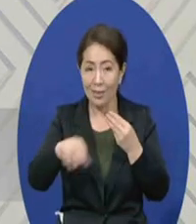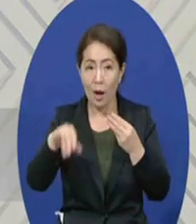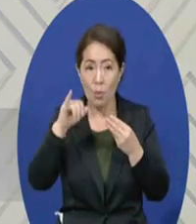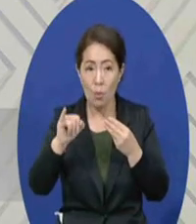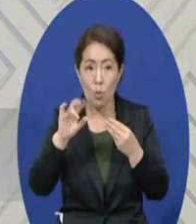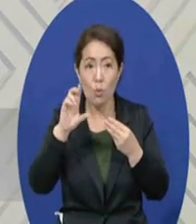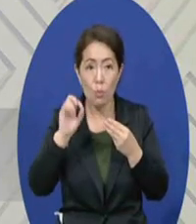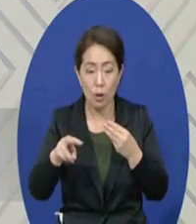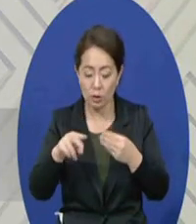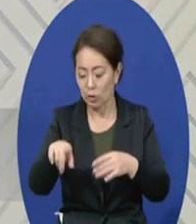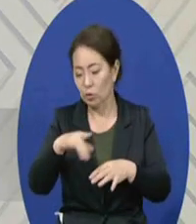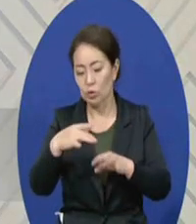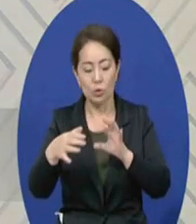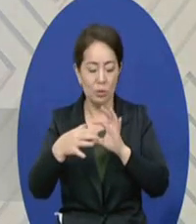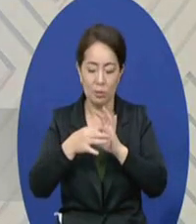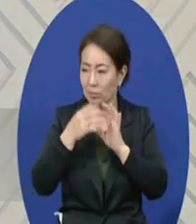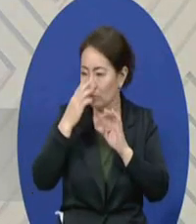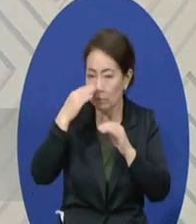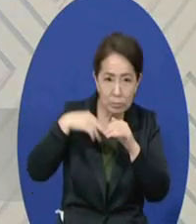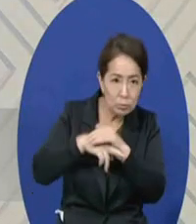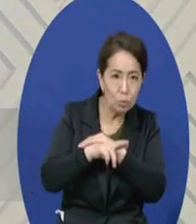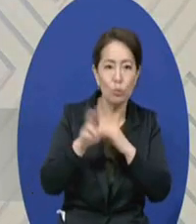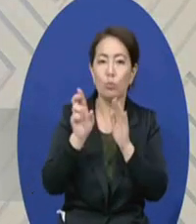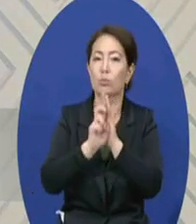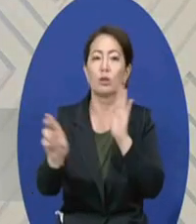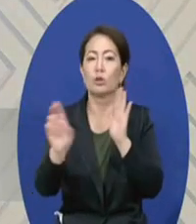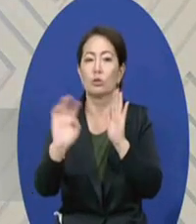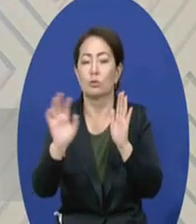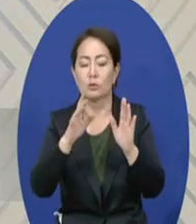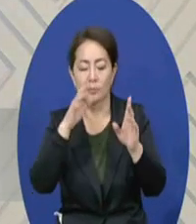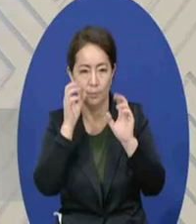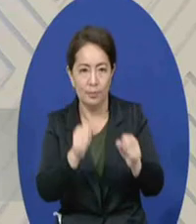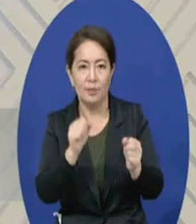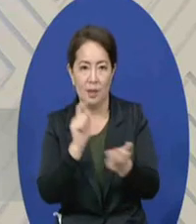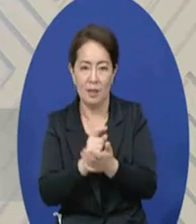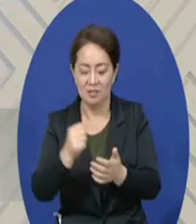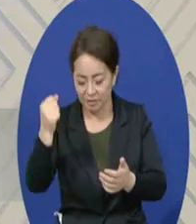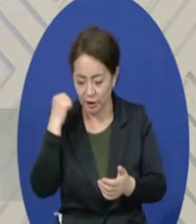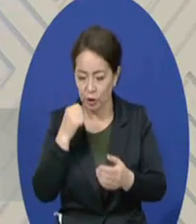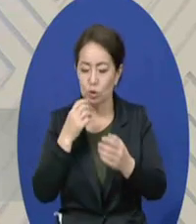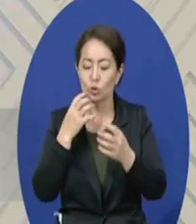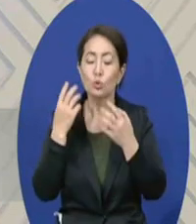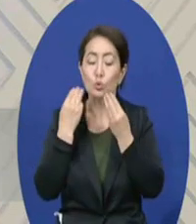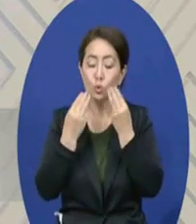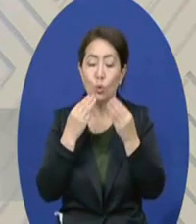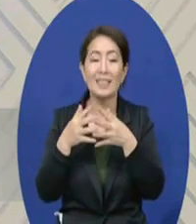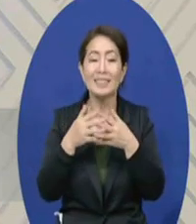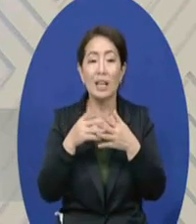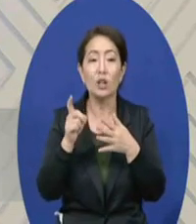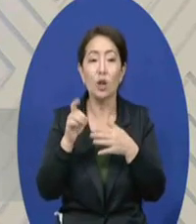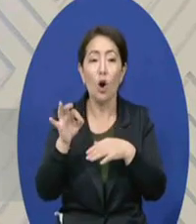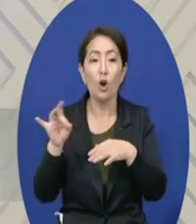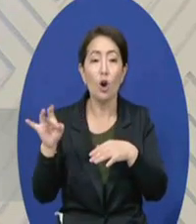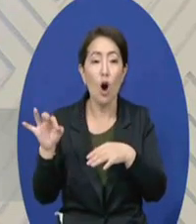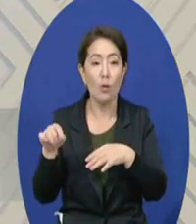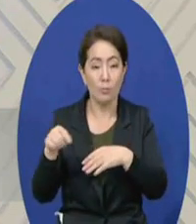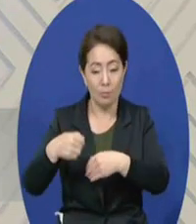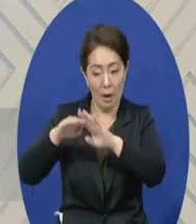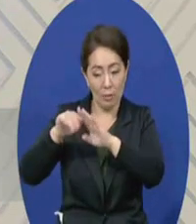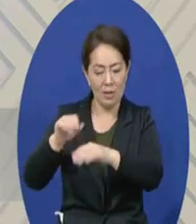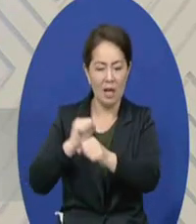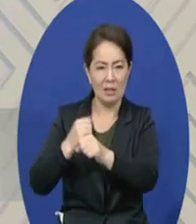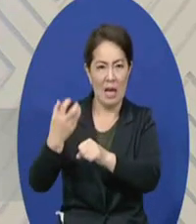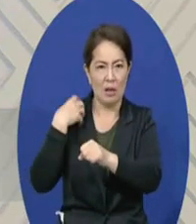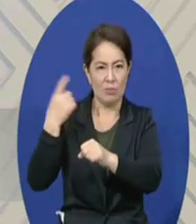нь хинэш одоо тийм хараанс мултрах боломжгүй болчих. Энэгээр шүүхийн сахилгын орооны маш хариуцлагатай байгууллага. Энэ хууль маань бол хэрэгжүүлэхэд